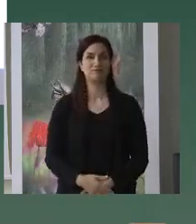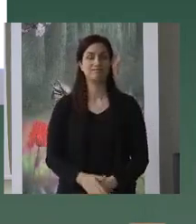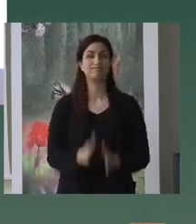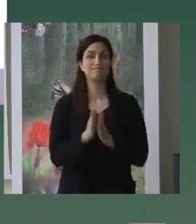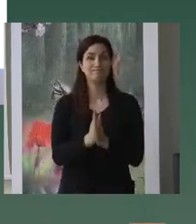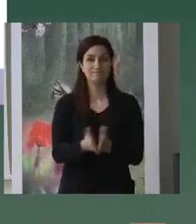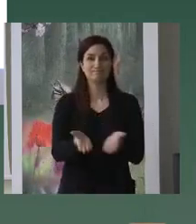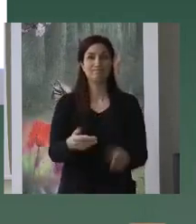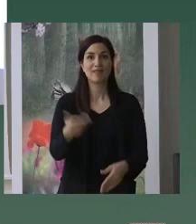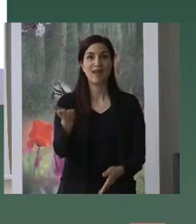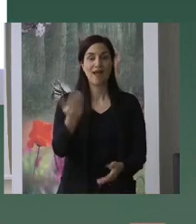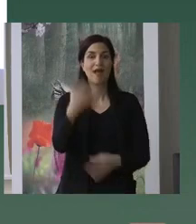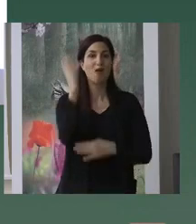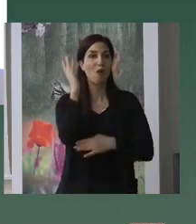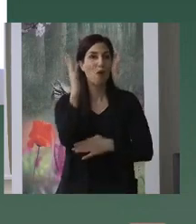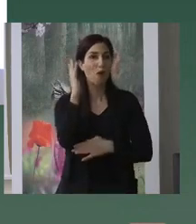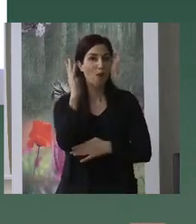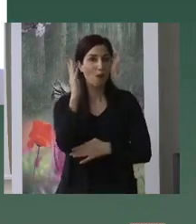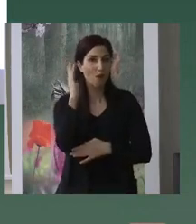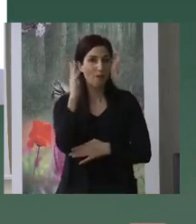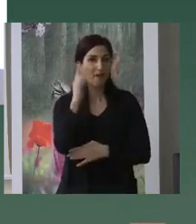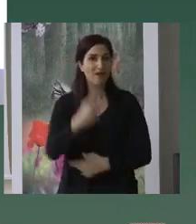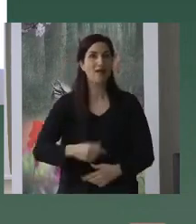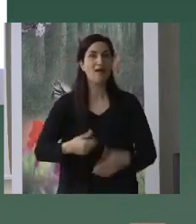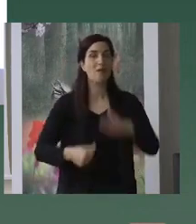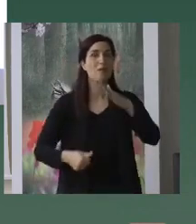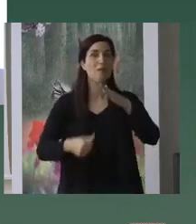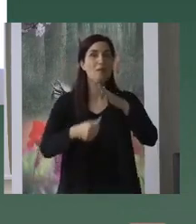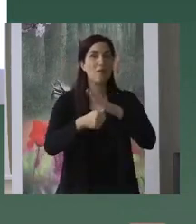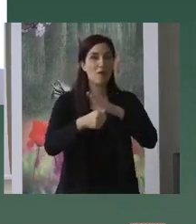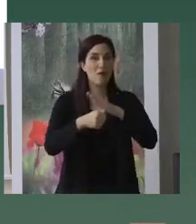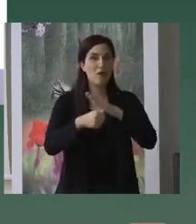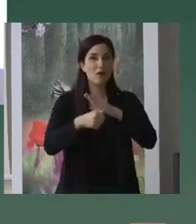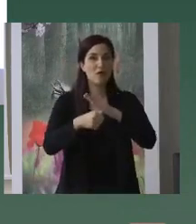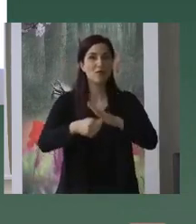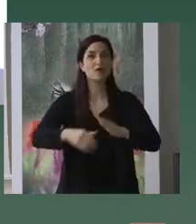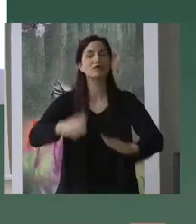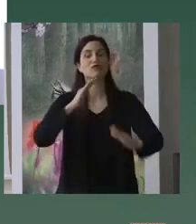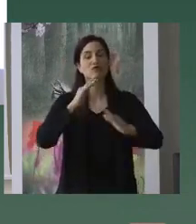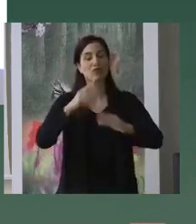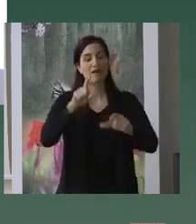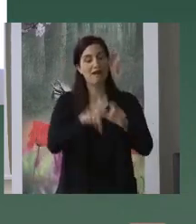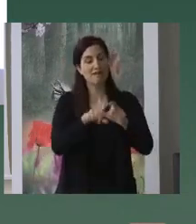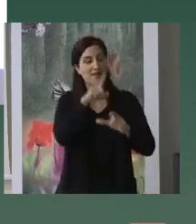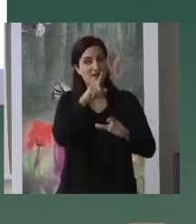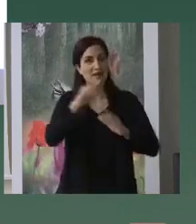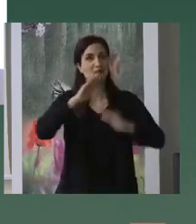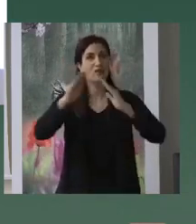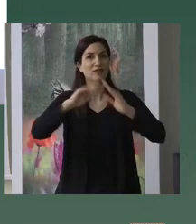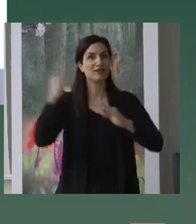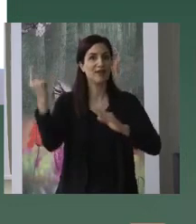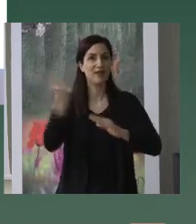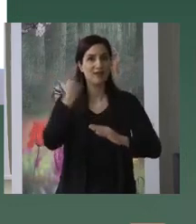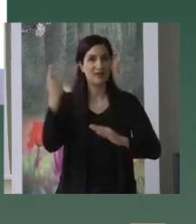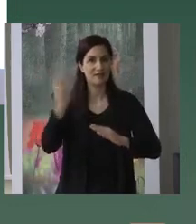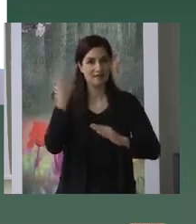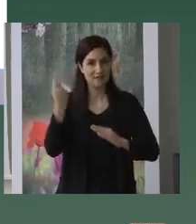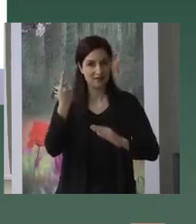τον πρόεδρο της Ελληνικής Εταιρείας Προστασίας της Φύσης και αντιπρόεδρο του Foundation for Environmental Education, τον κύριο Νίκο Πέτρου.